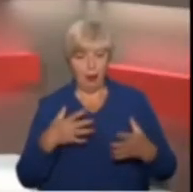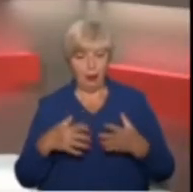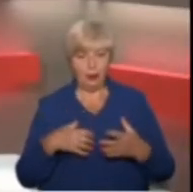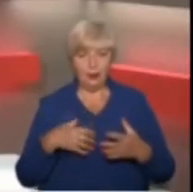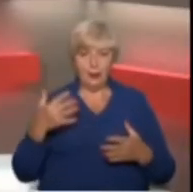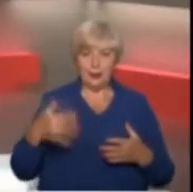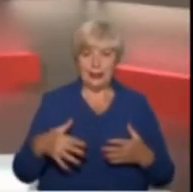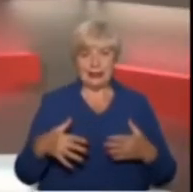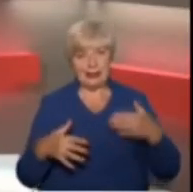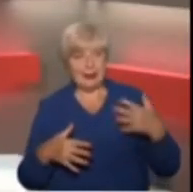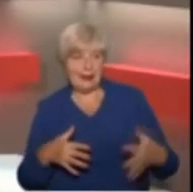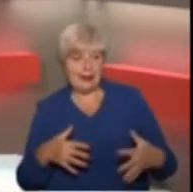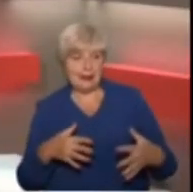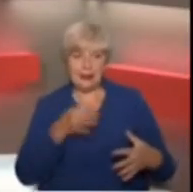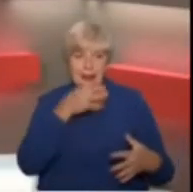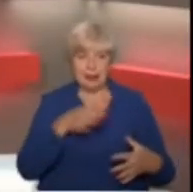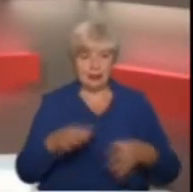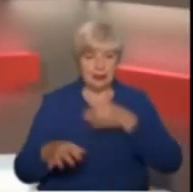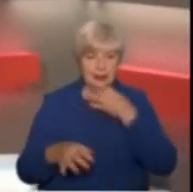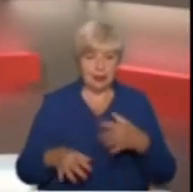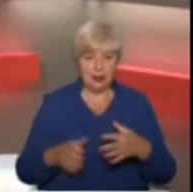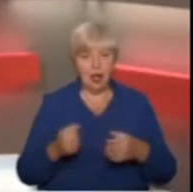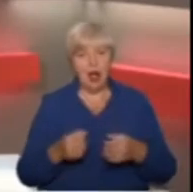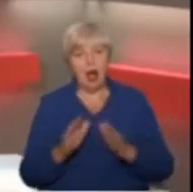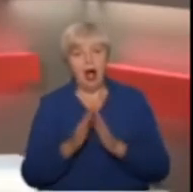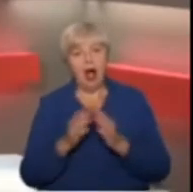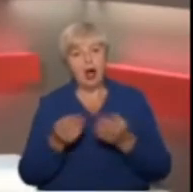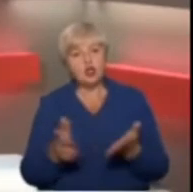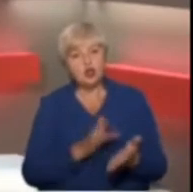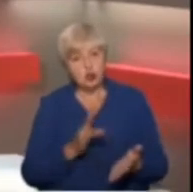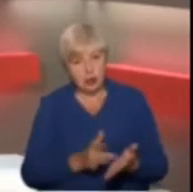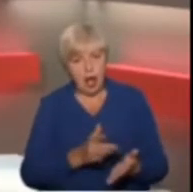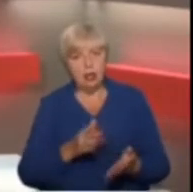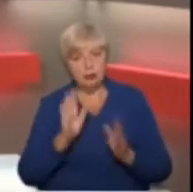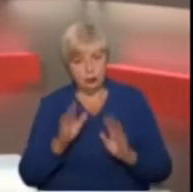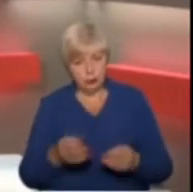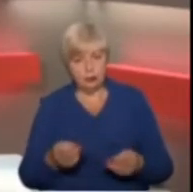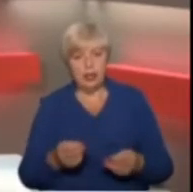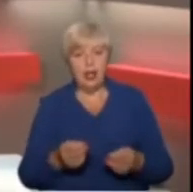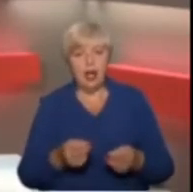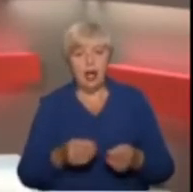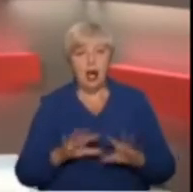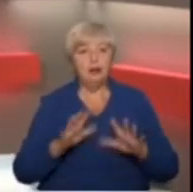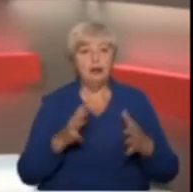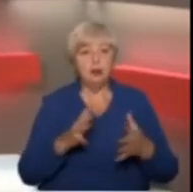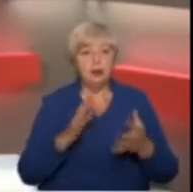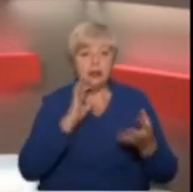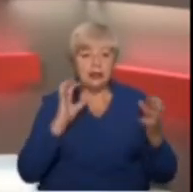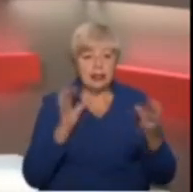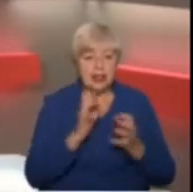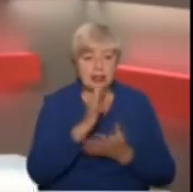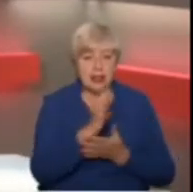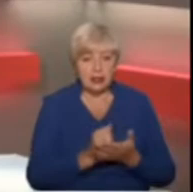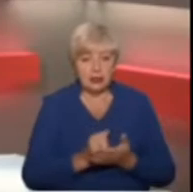50/50. А журнали будуть, а журналів не буде, а що якщо все не збережеться або ще щось, будуть